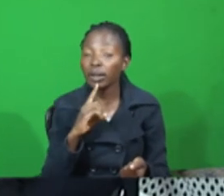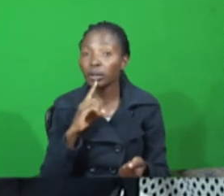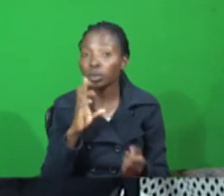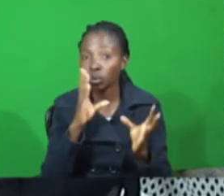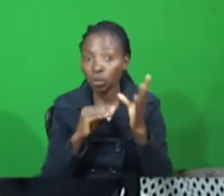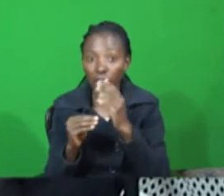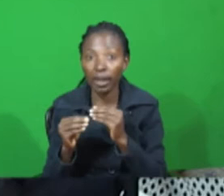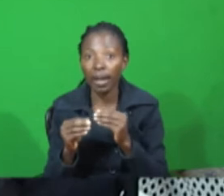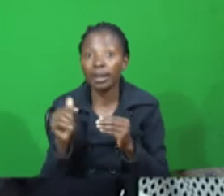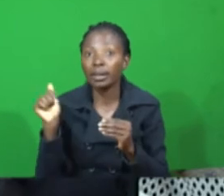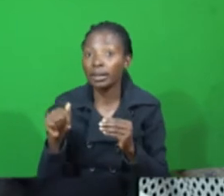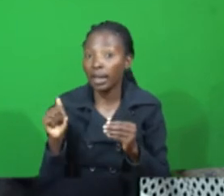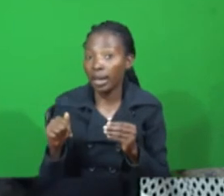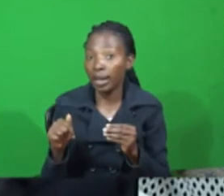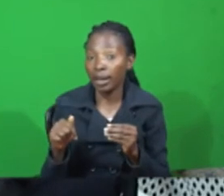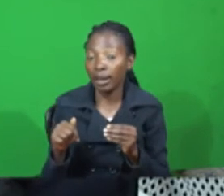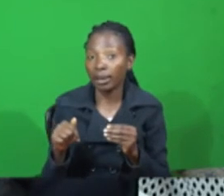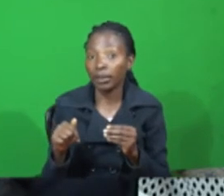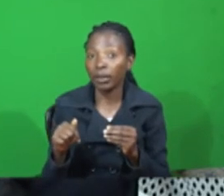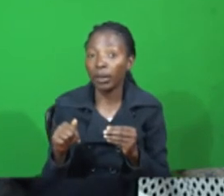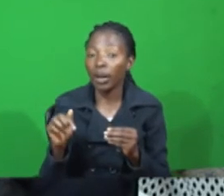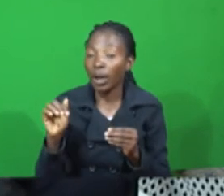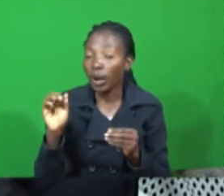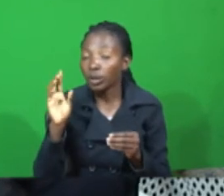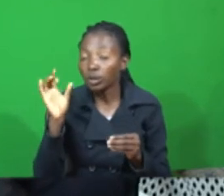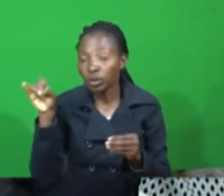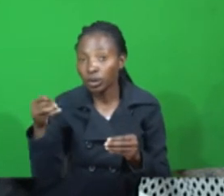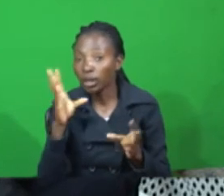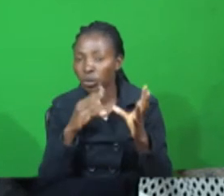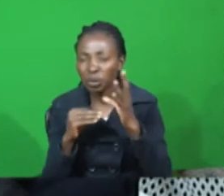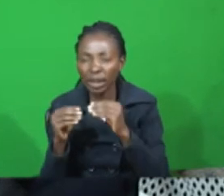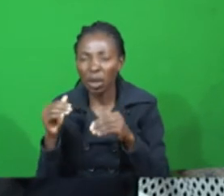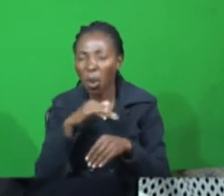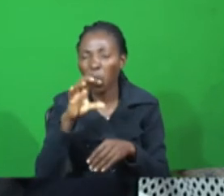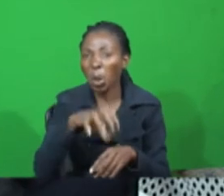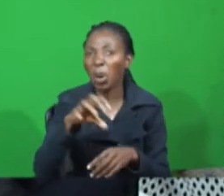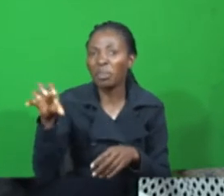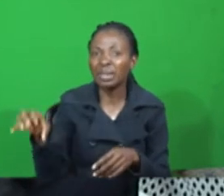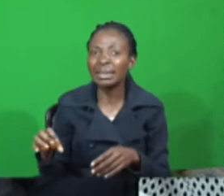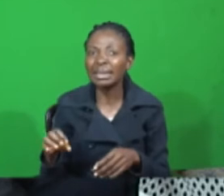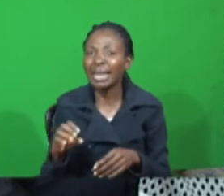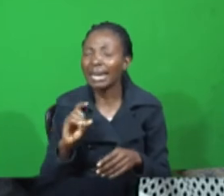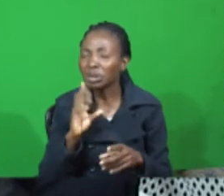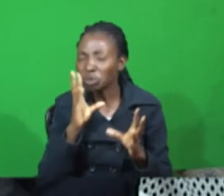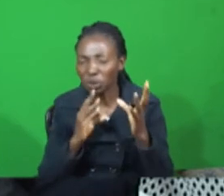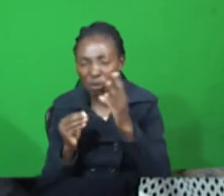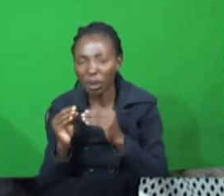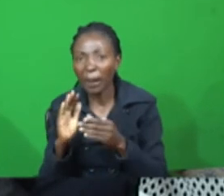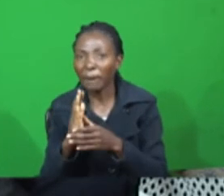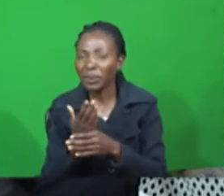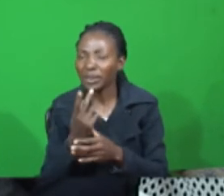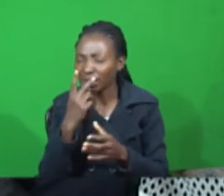akapa aiva ari munyaya yacho. Saka muri kunzwawo kutaura kwake zveshuwa nharaunda yese chakatoita kuti varipote kuna Judha.